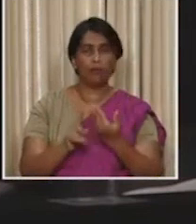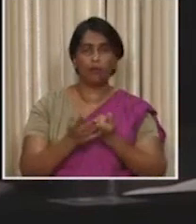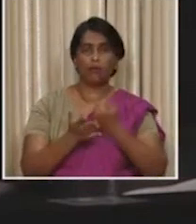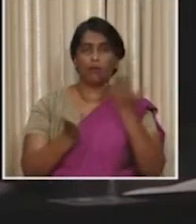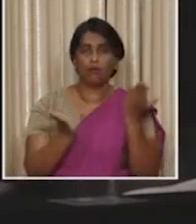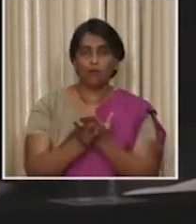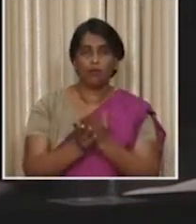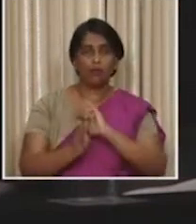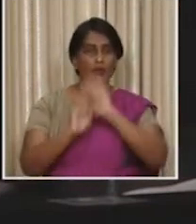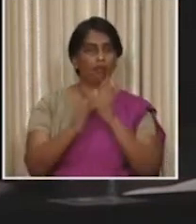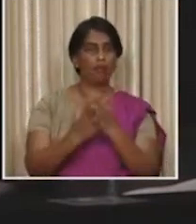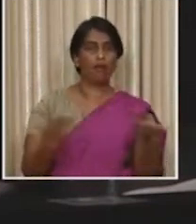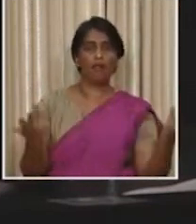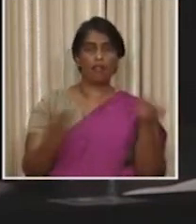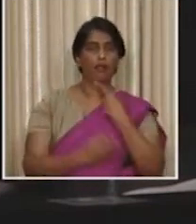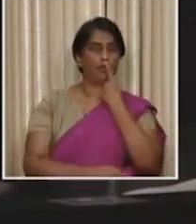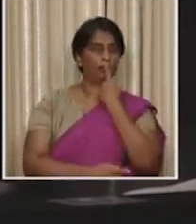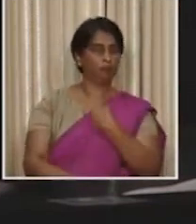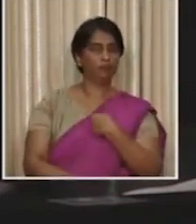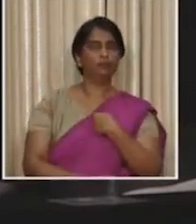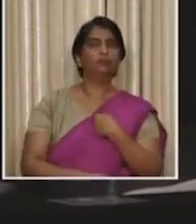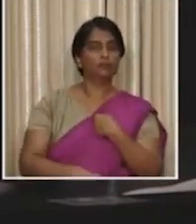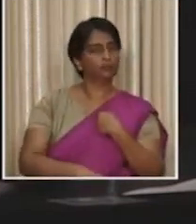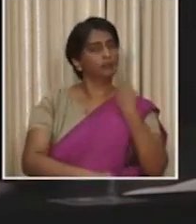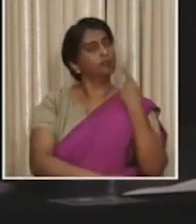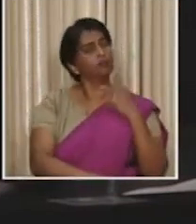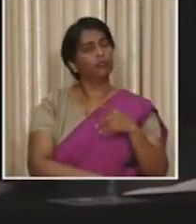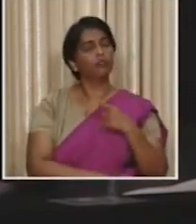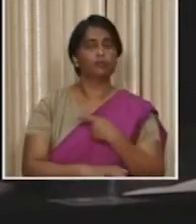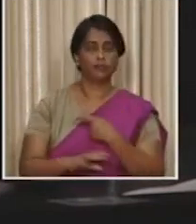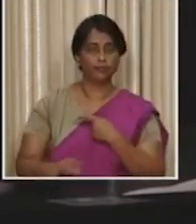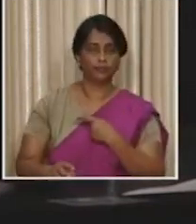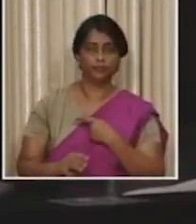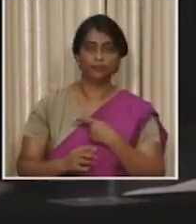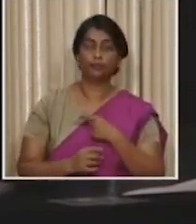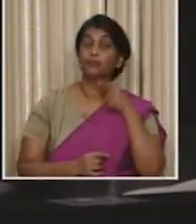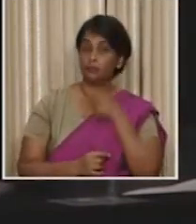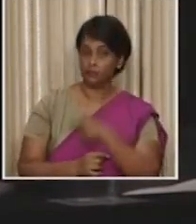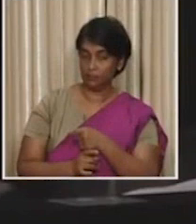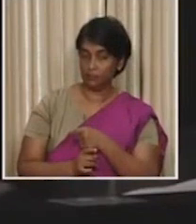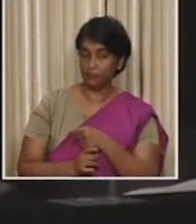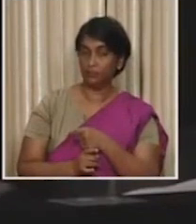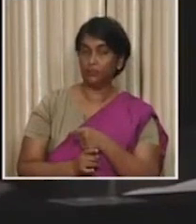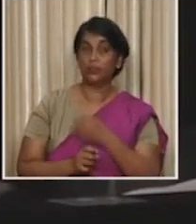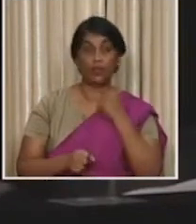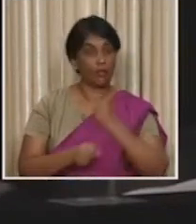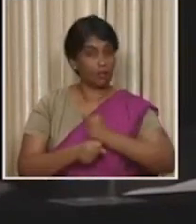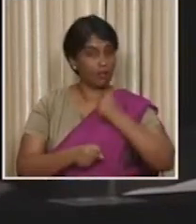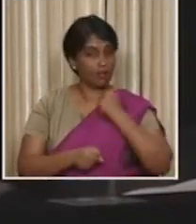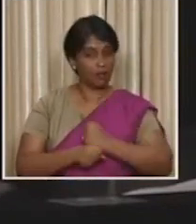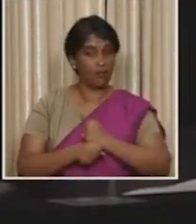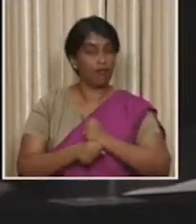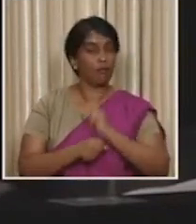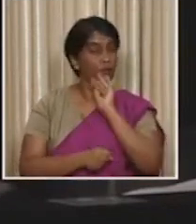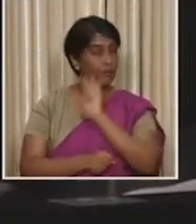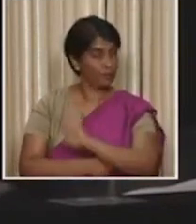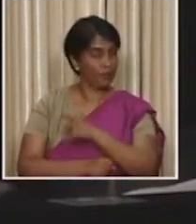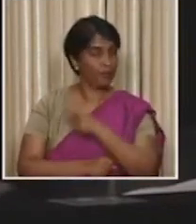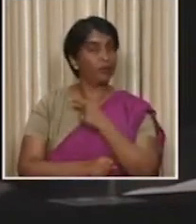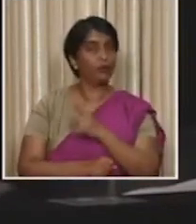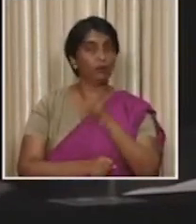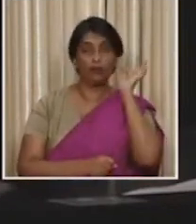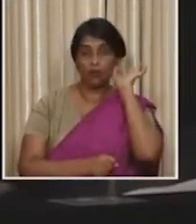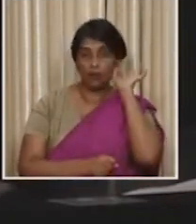நகைகளை தானே எடுத்து இந்த அரசாங்கத்திடம் ஒப்படைத்திருக்கிறேன் என்று ஃபீல்ட் மாஸ்டர் சரத் பொன்சேகா அவர்கள் இந்த சபையிலும்